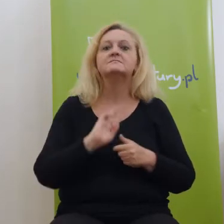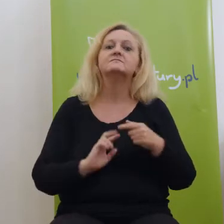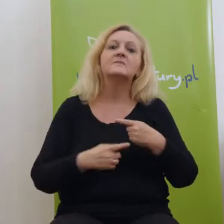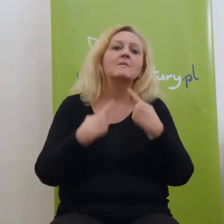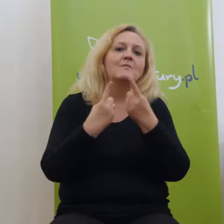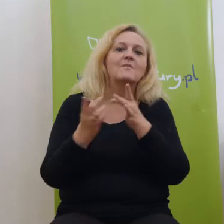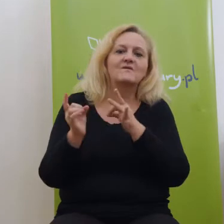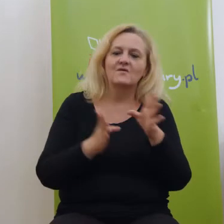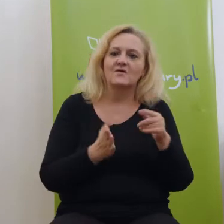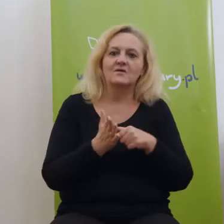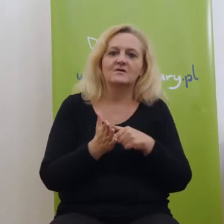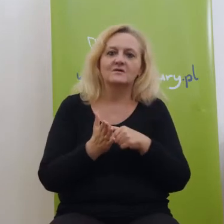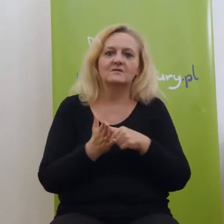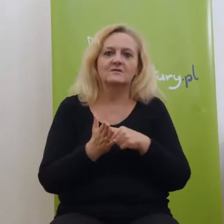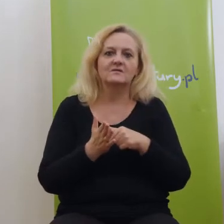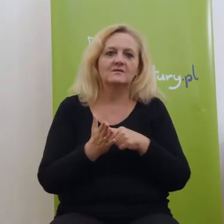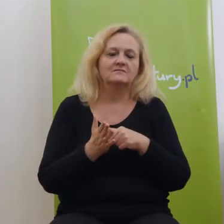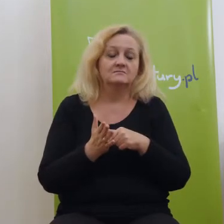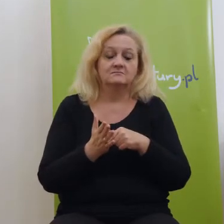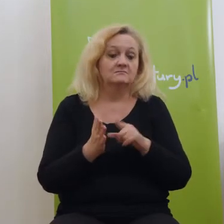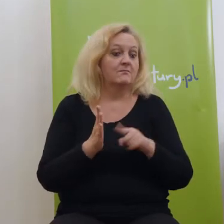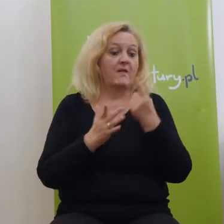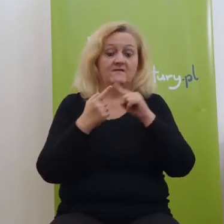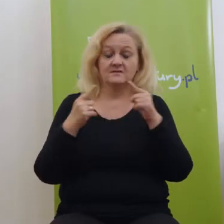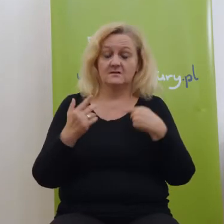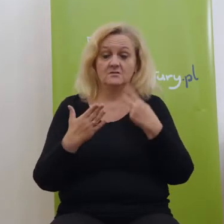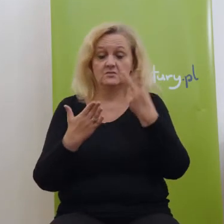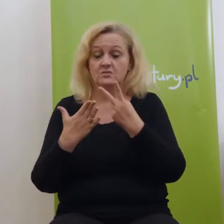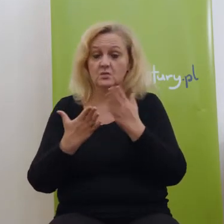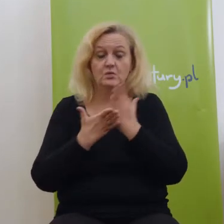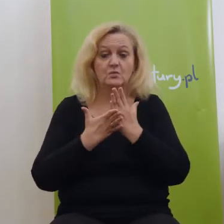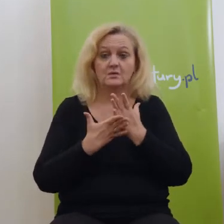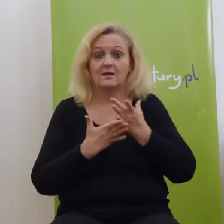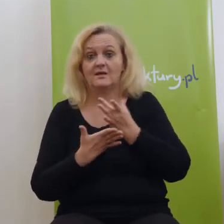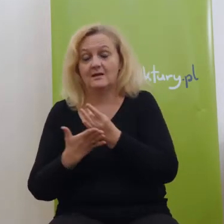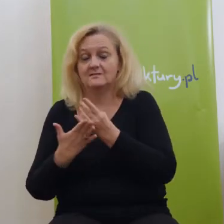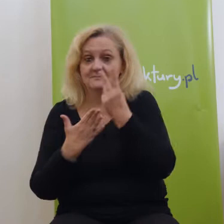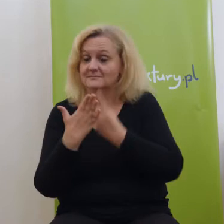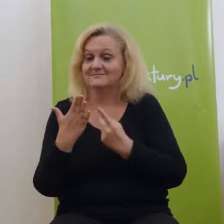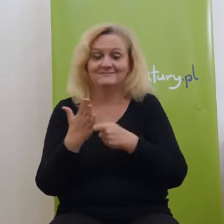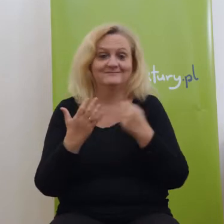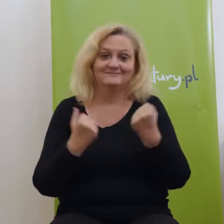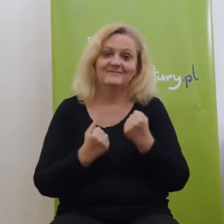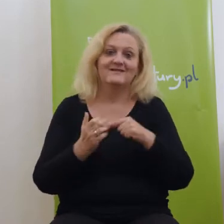Powiem od razu, że porwałaś mnie od pierwszego zdania i być może właśnie też ta scena.